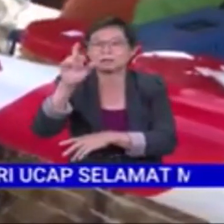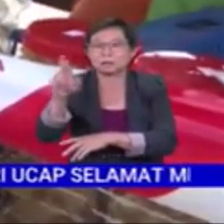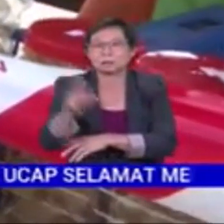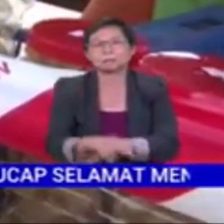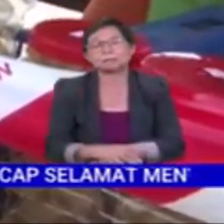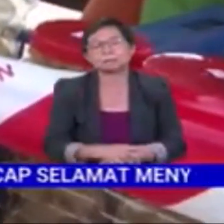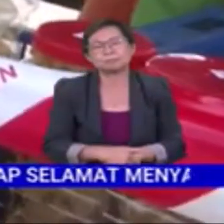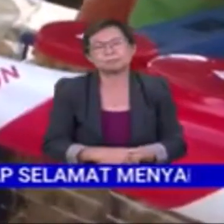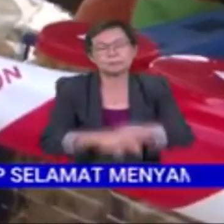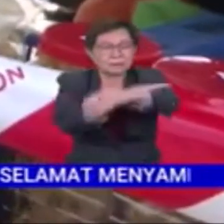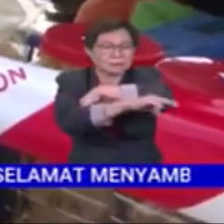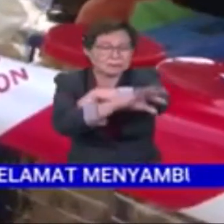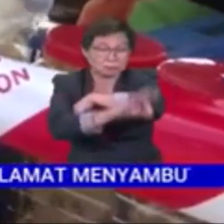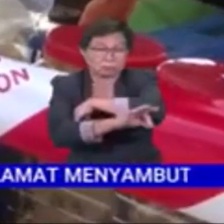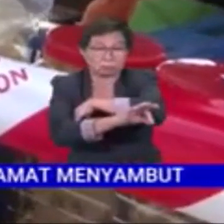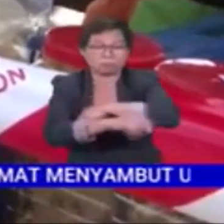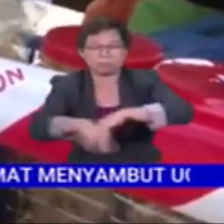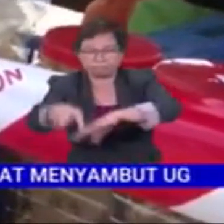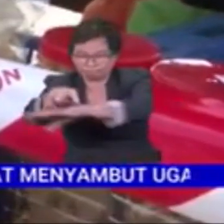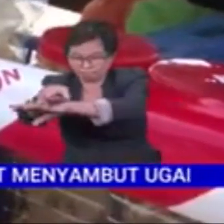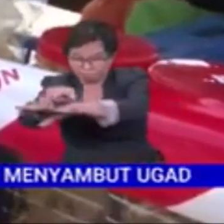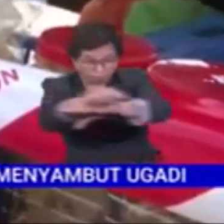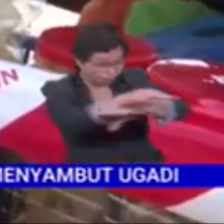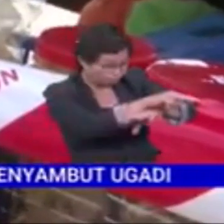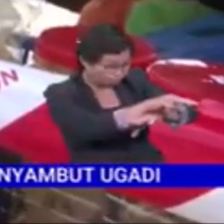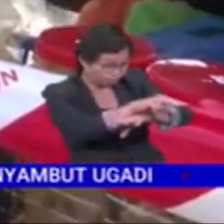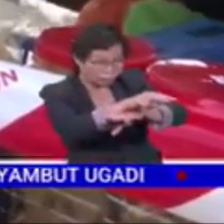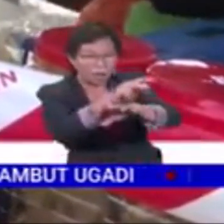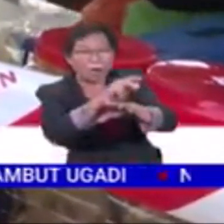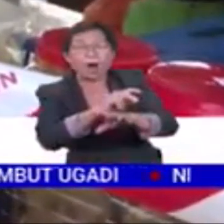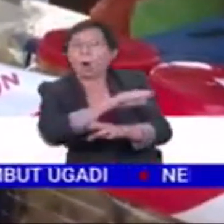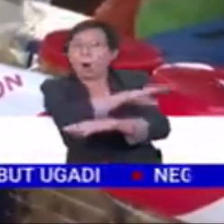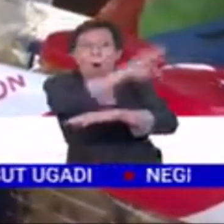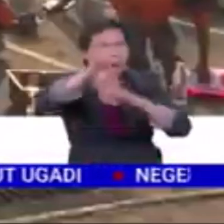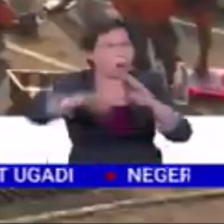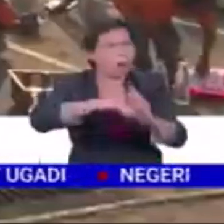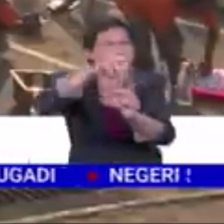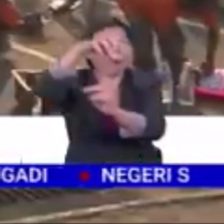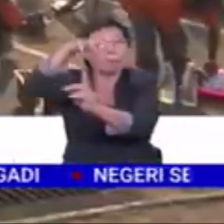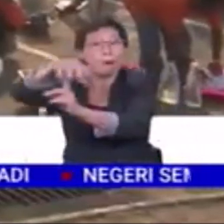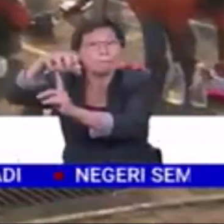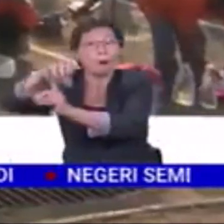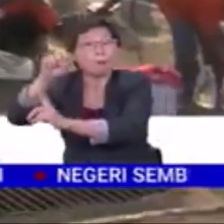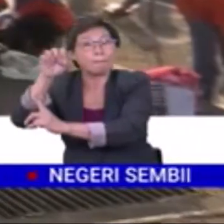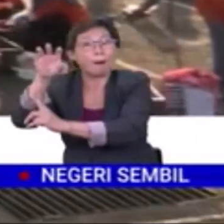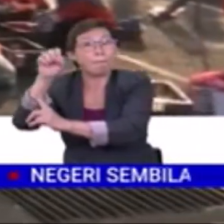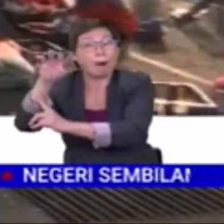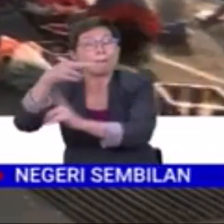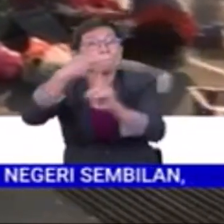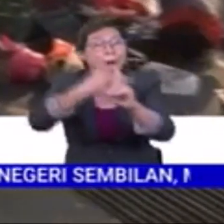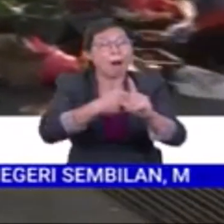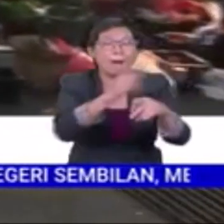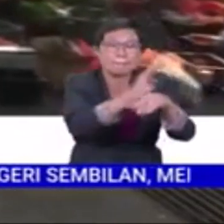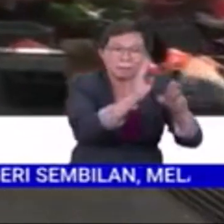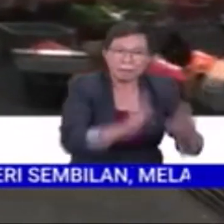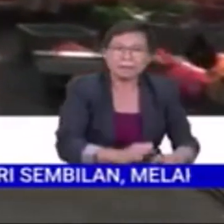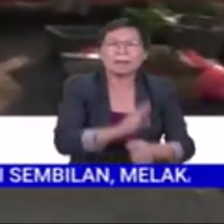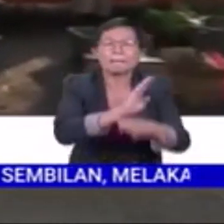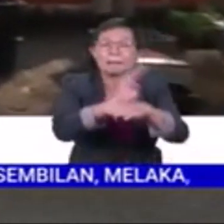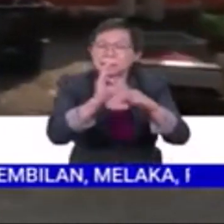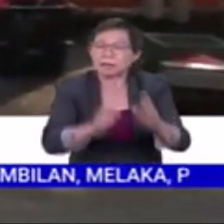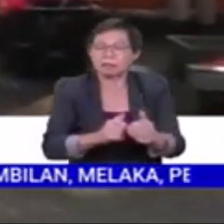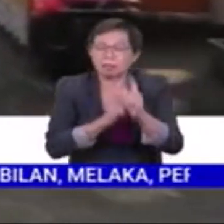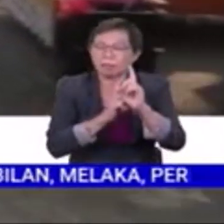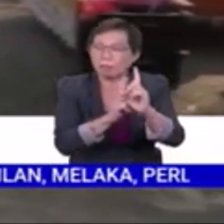Sementara itu di negeri sembilan pemantauan akan dilakukan disetiap bazar moonton bagi masih count penjaga dan pengunjung mematuhi shop